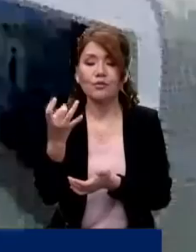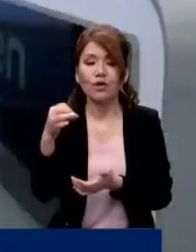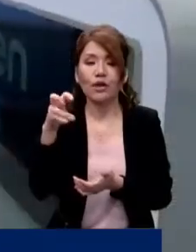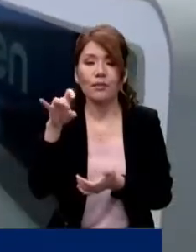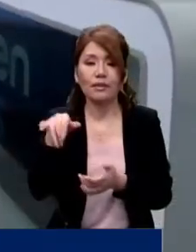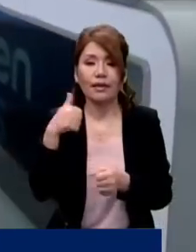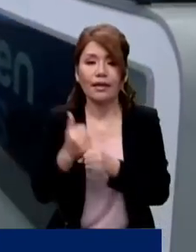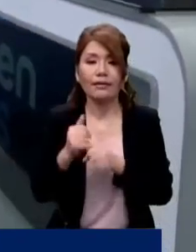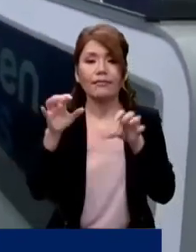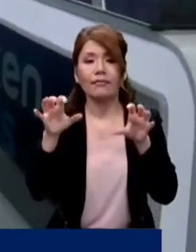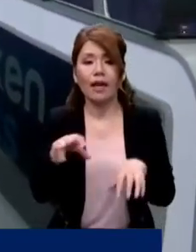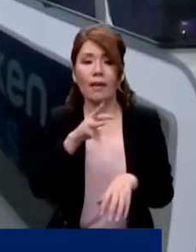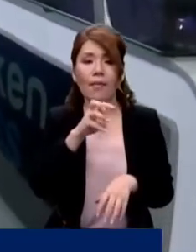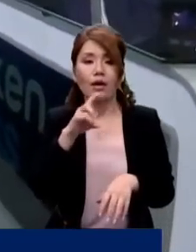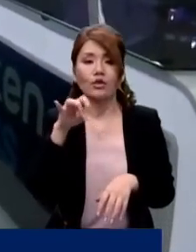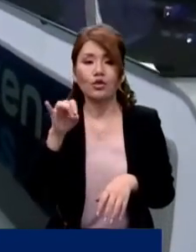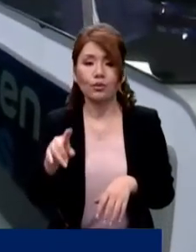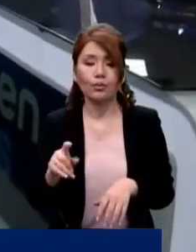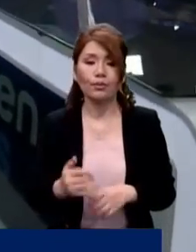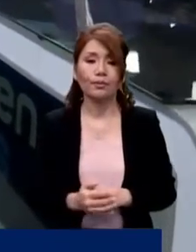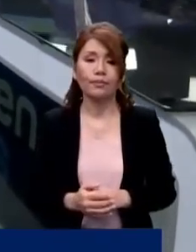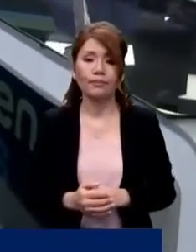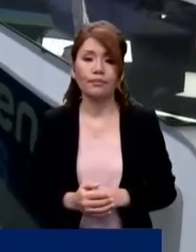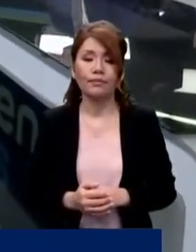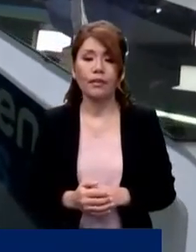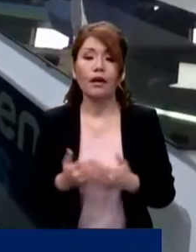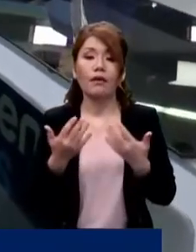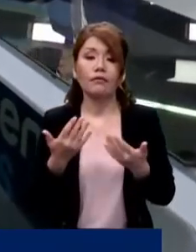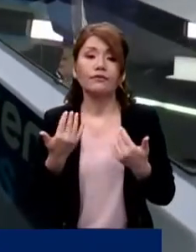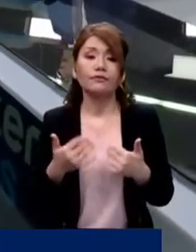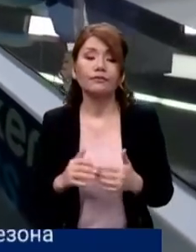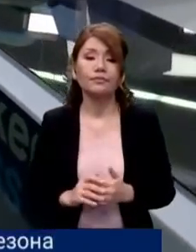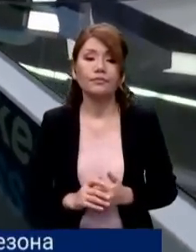басқарма төрағасы Мағзұм Мырзағалиев. Қайбек,